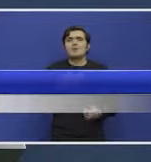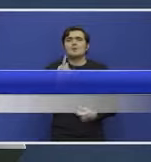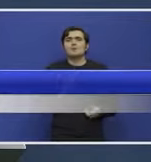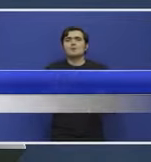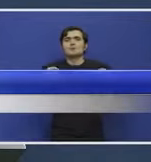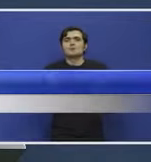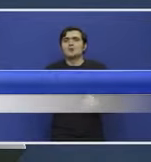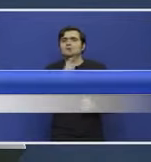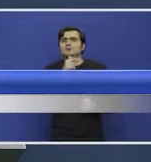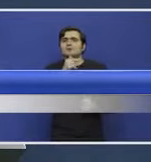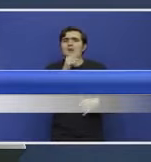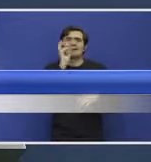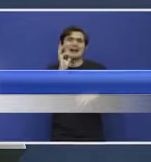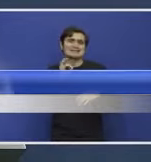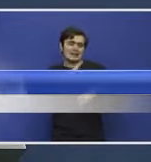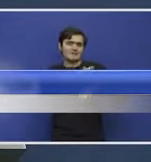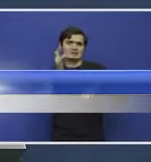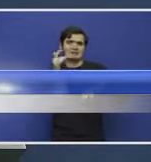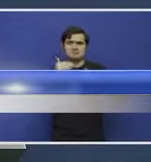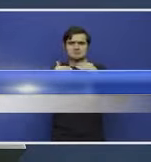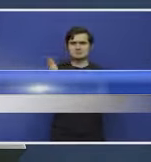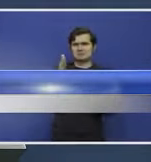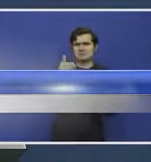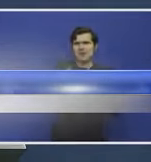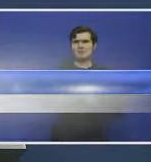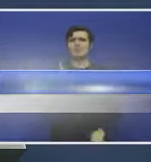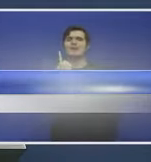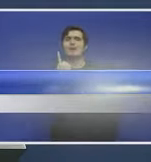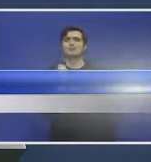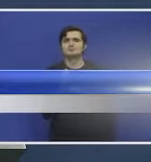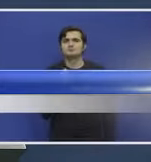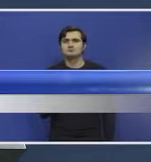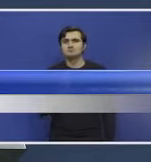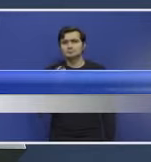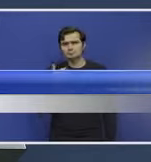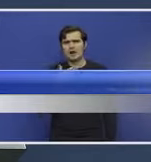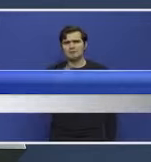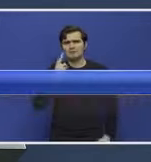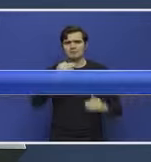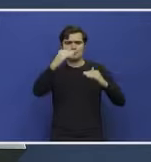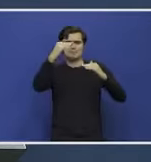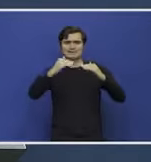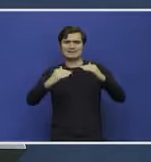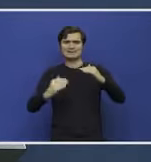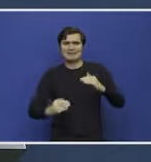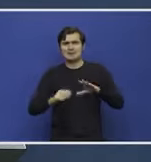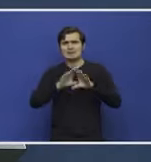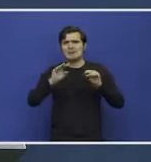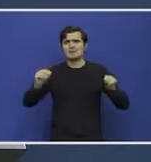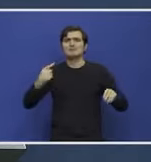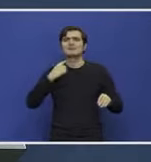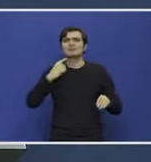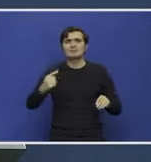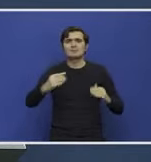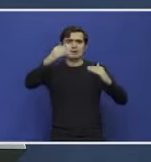incidența la nivel național este apropiată de 1 și avem o scădere consecutivă timp de mai multe